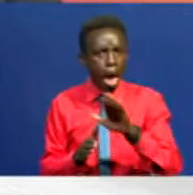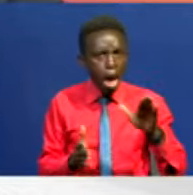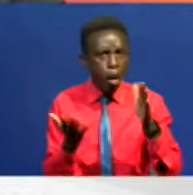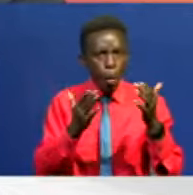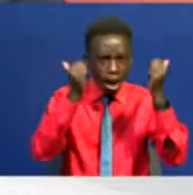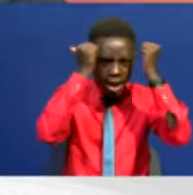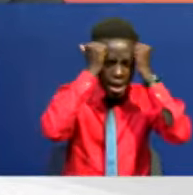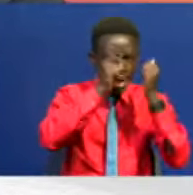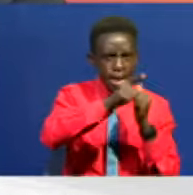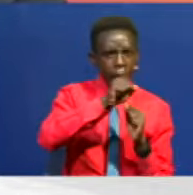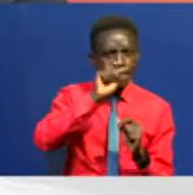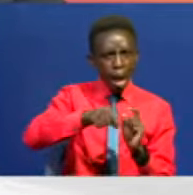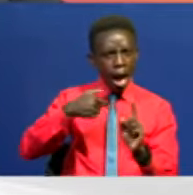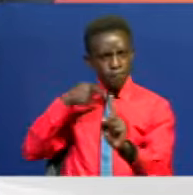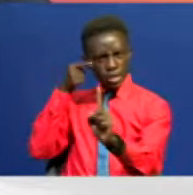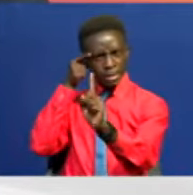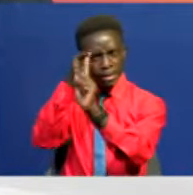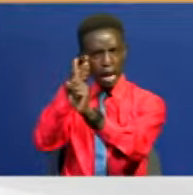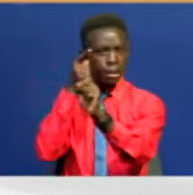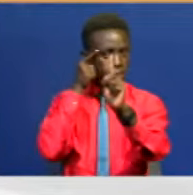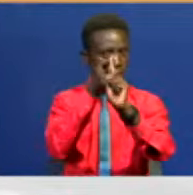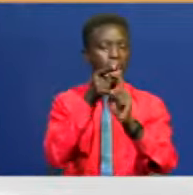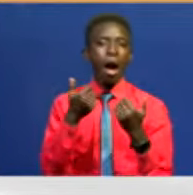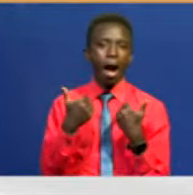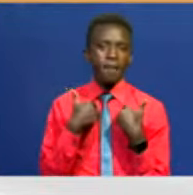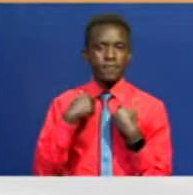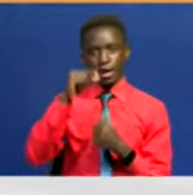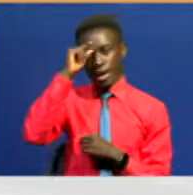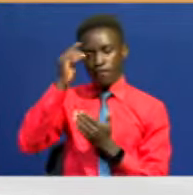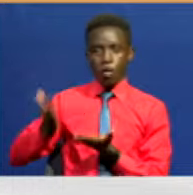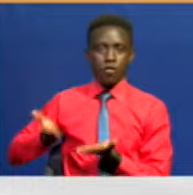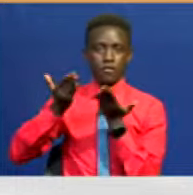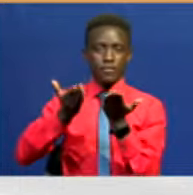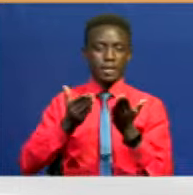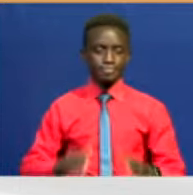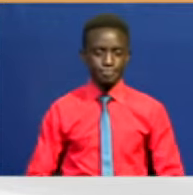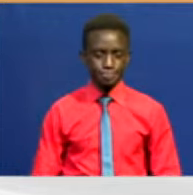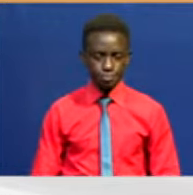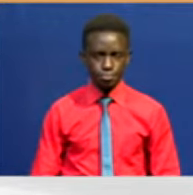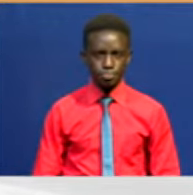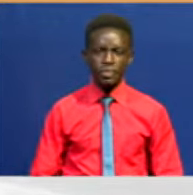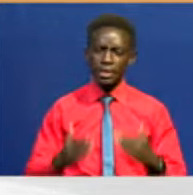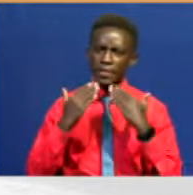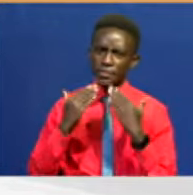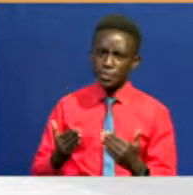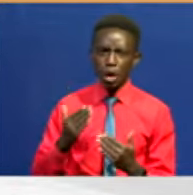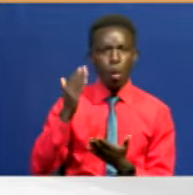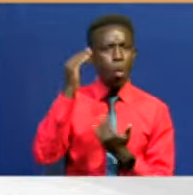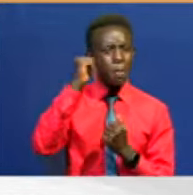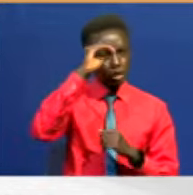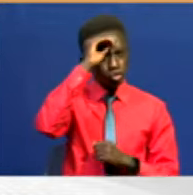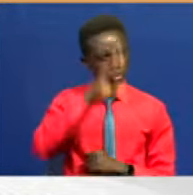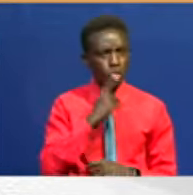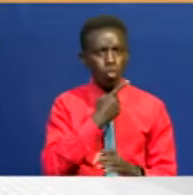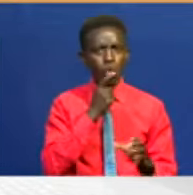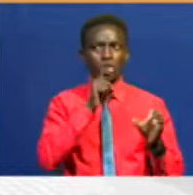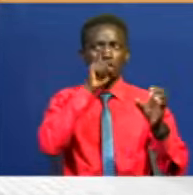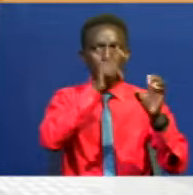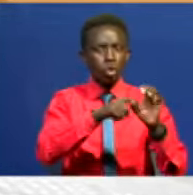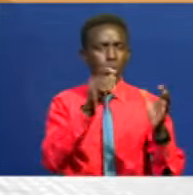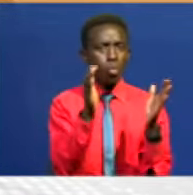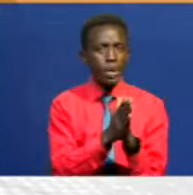must target. Naam, shukran sana. Tunatumai ya kwamba wanafunzi ama wale ambao wananuia kujiunga na vyuo